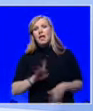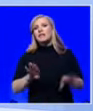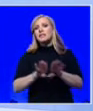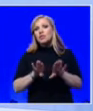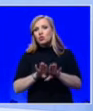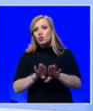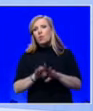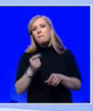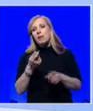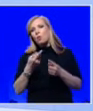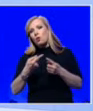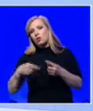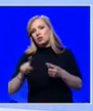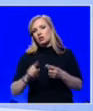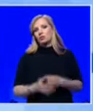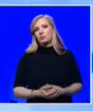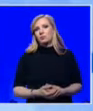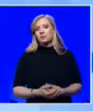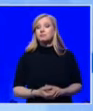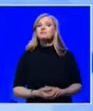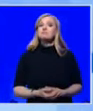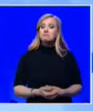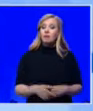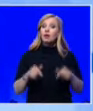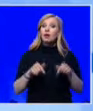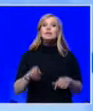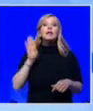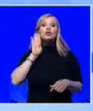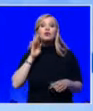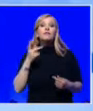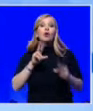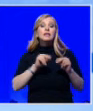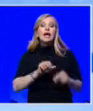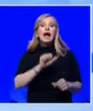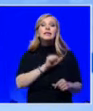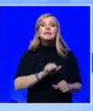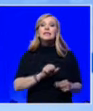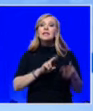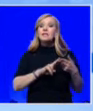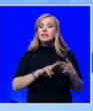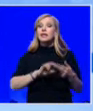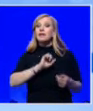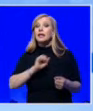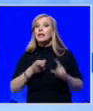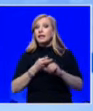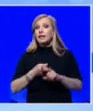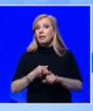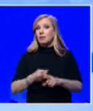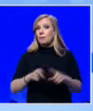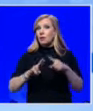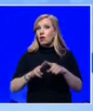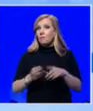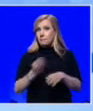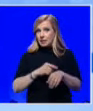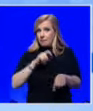същото, но малко по-различно. Нека сега да чуем какво казаха Асен Василев и Кирил Петков буквално преди минути